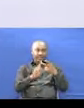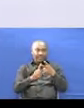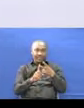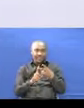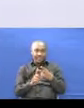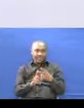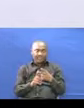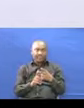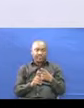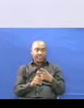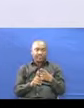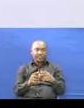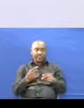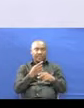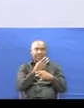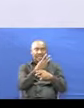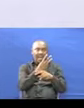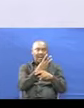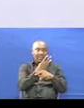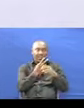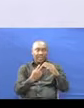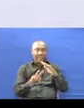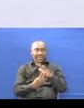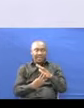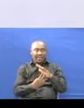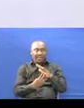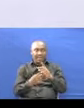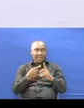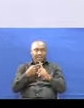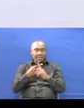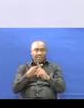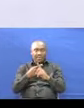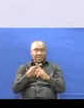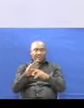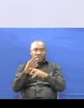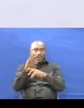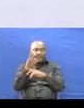la pili ni 3 ya 7 ujumlishe